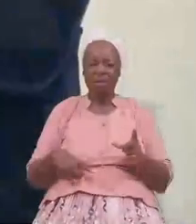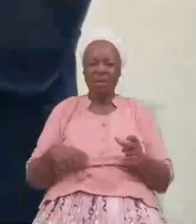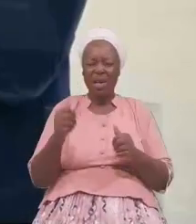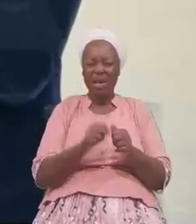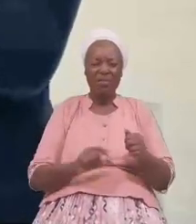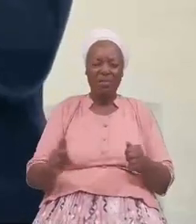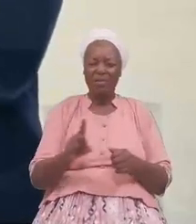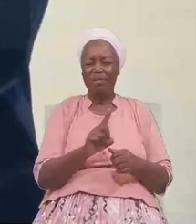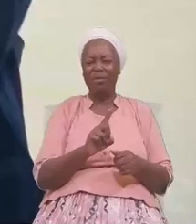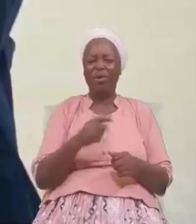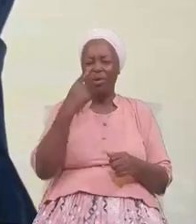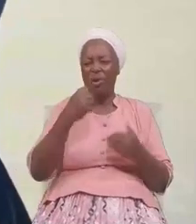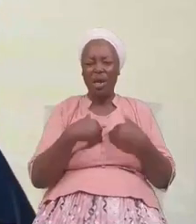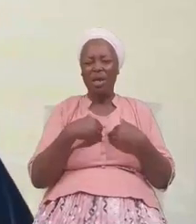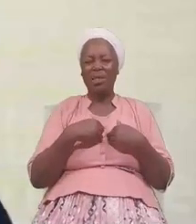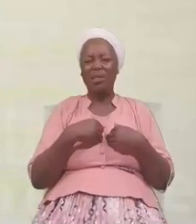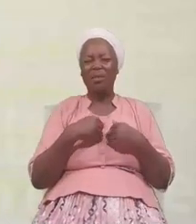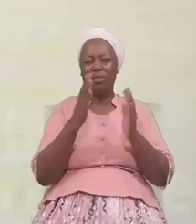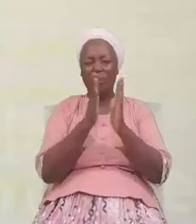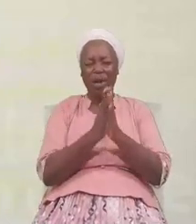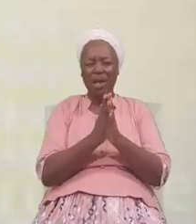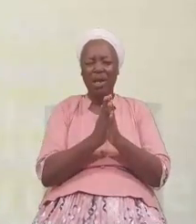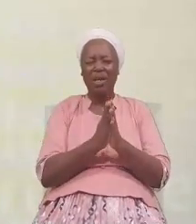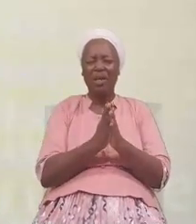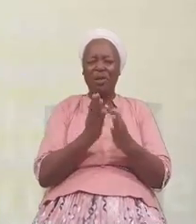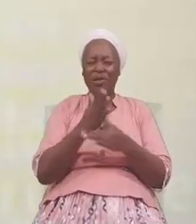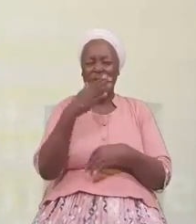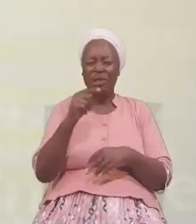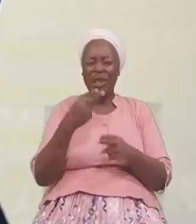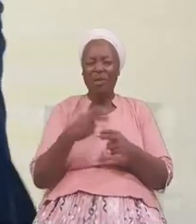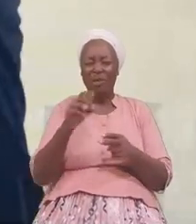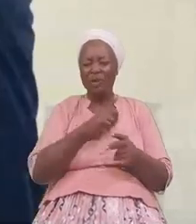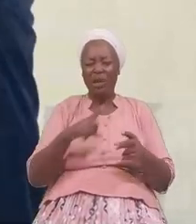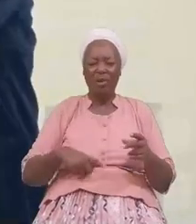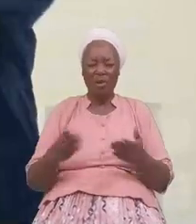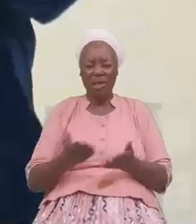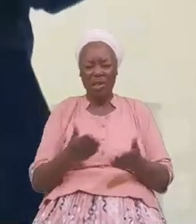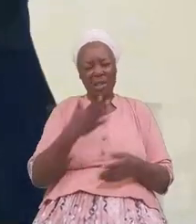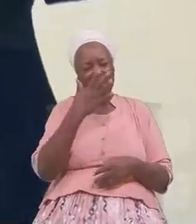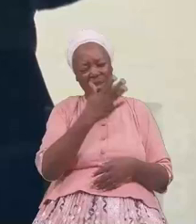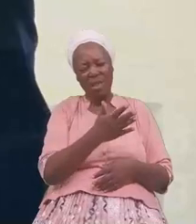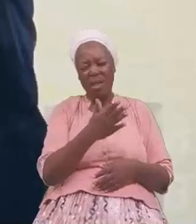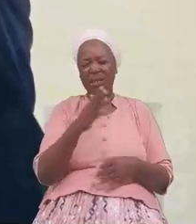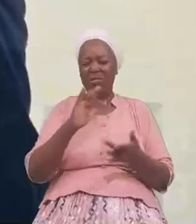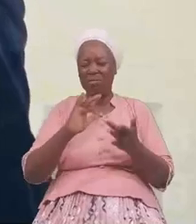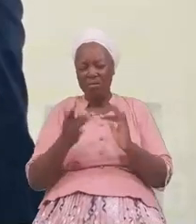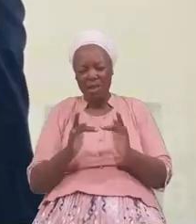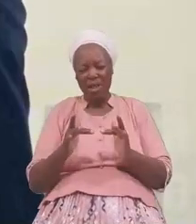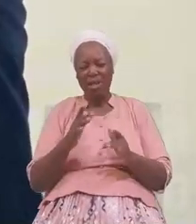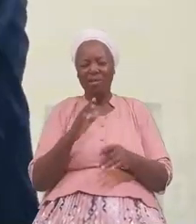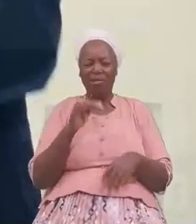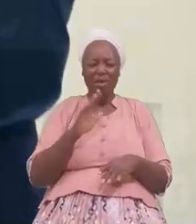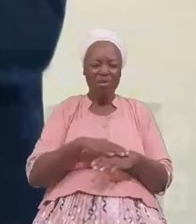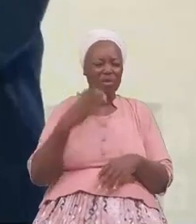Tous ceux qui ont invoqué le nom du Seigneur ici, là-bas, en ligne, à la radio ou à la